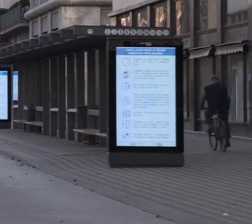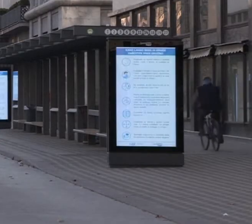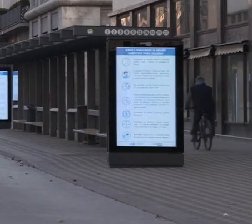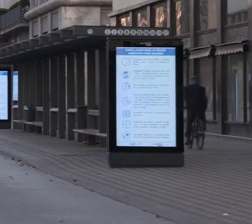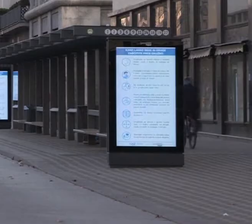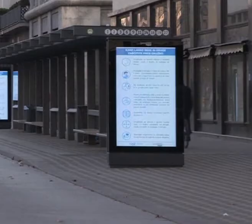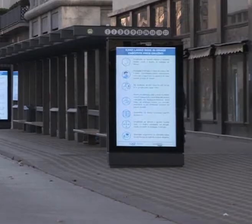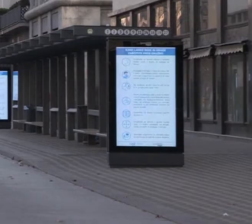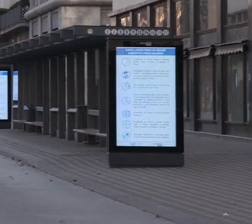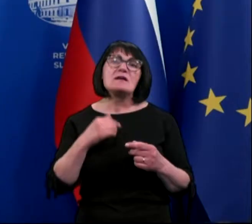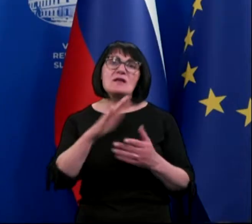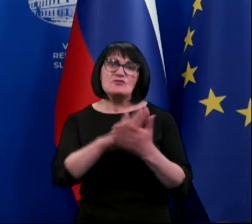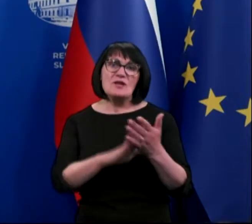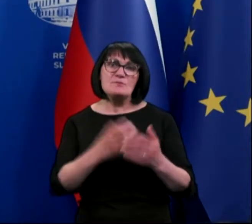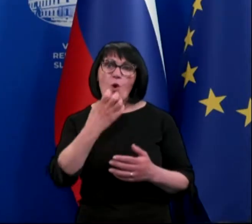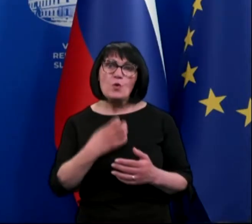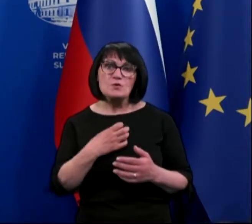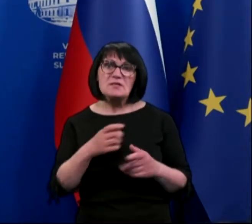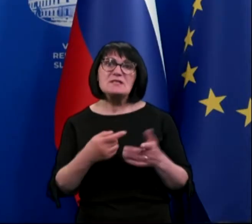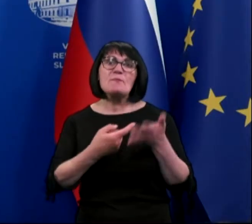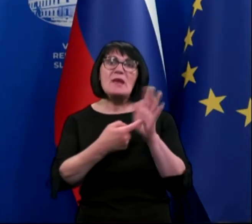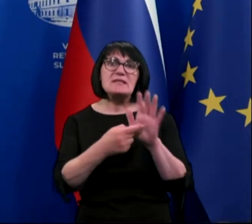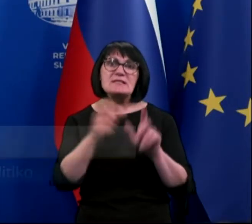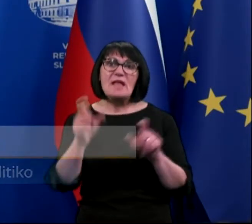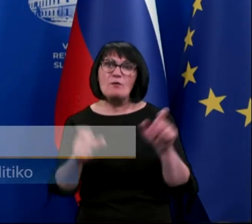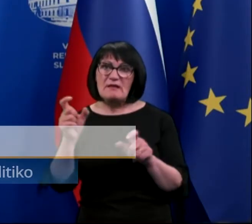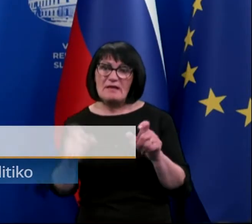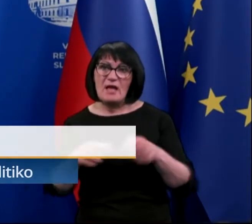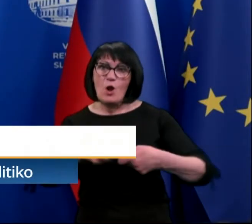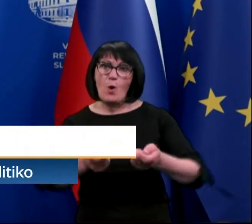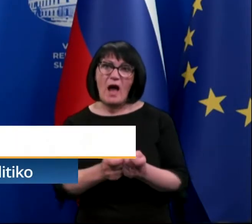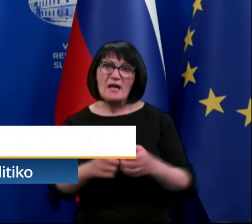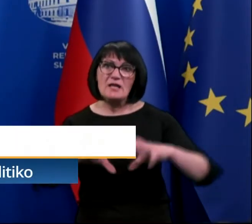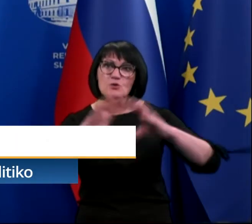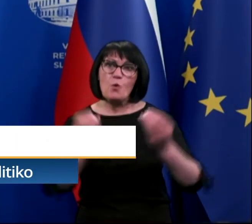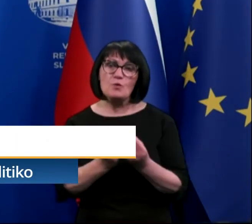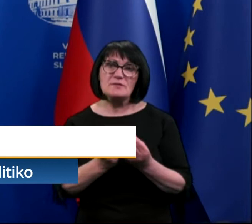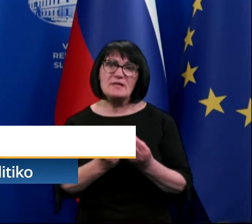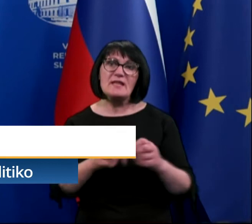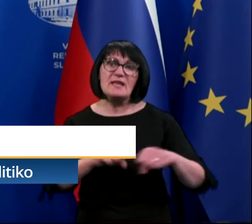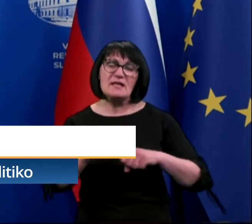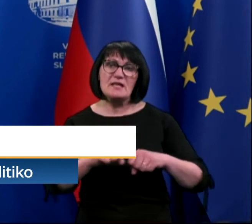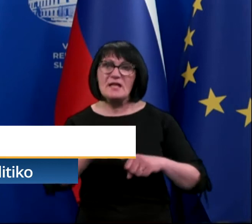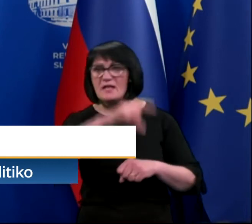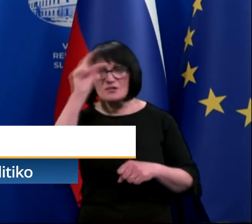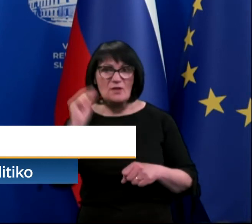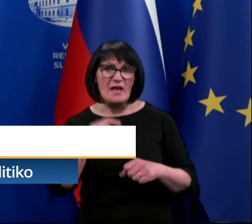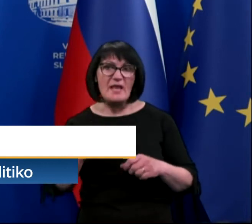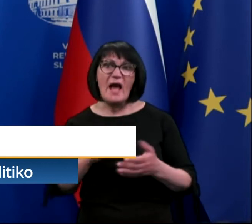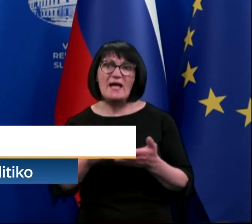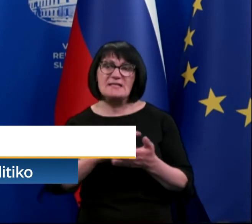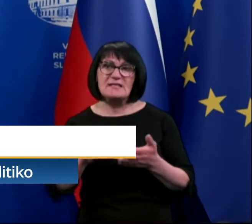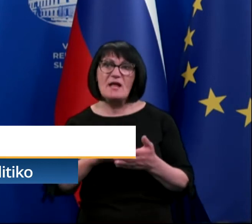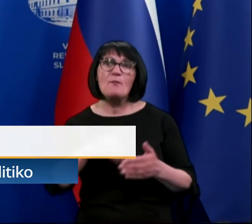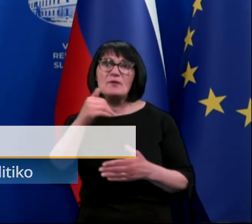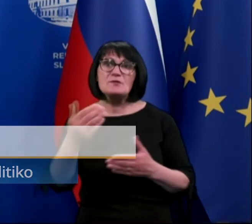sredstva. Začeli smo v avgustu z predstavniki lokalnih skupnosti in pa z direktorji regionalnih agencij. Potem so se ti